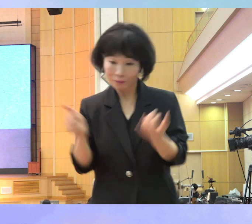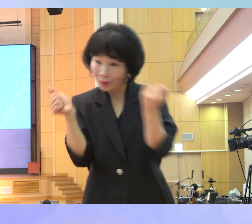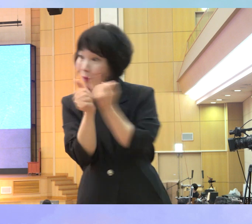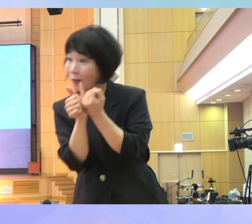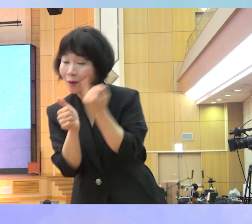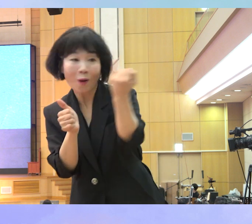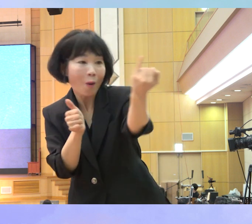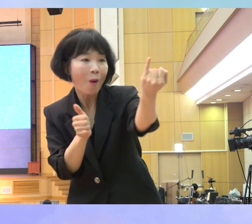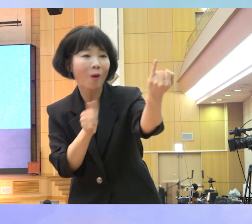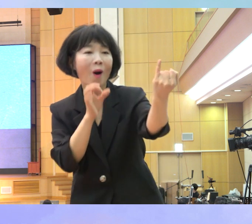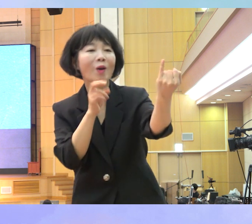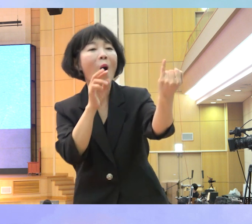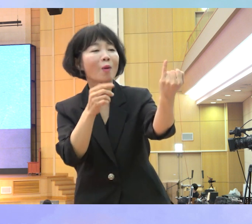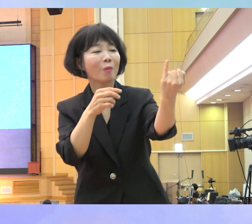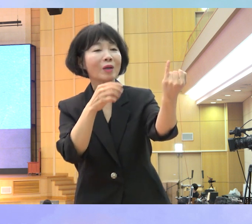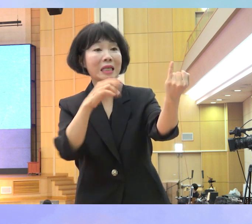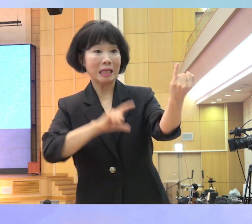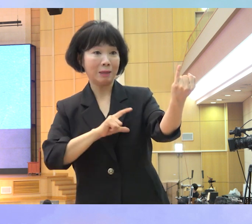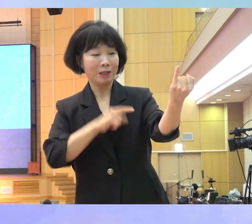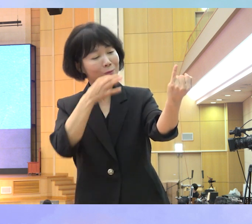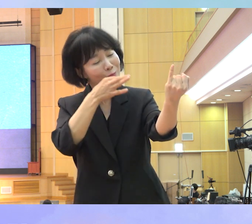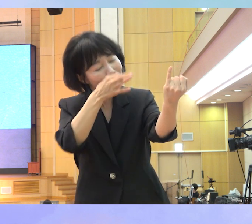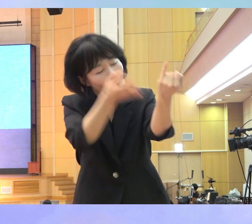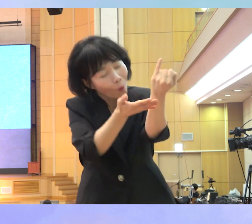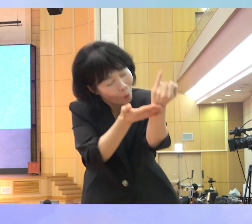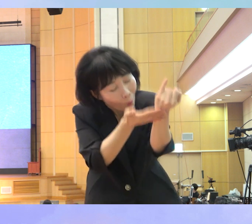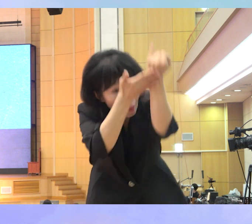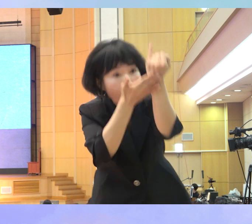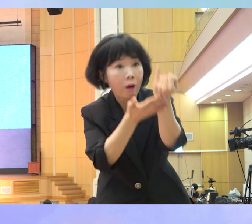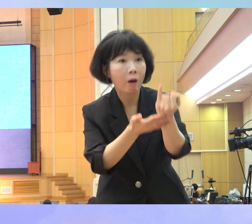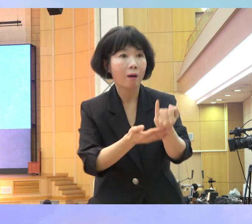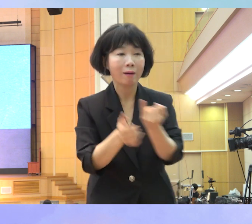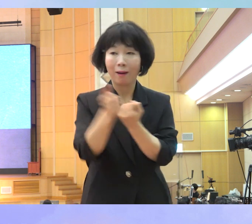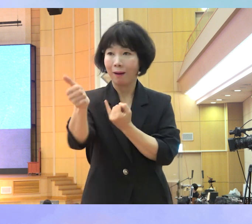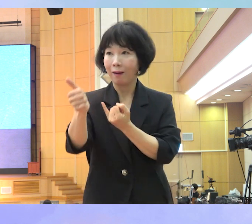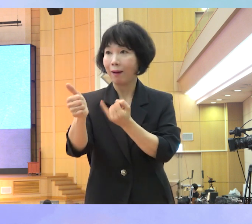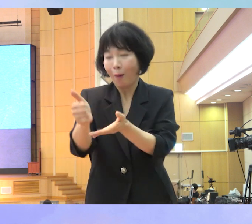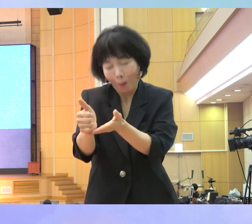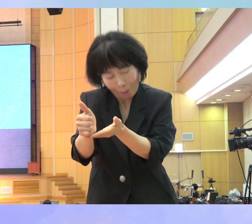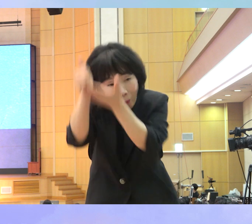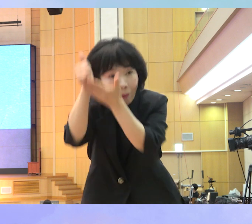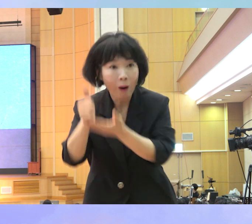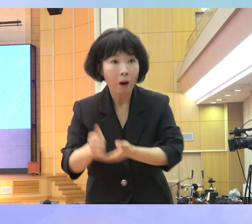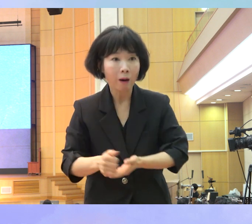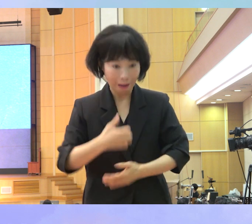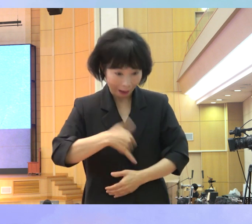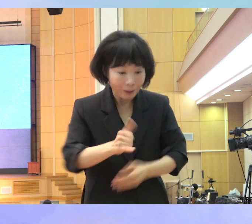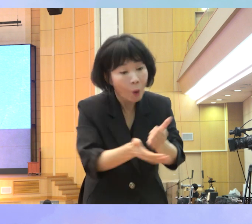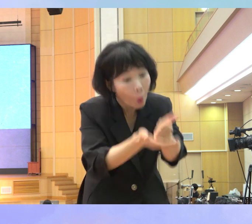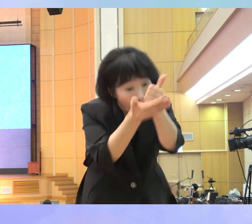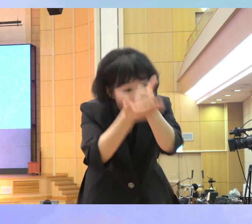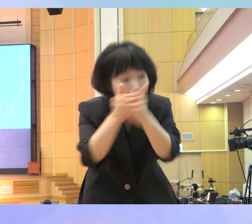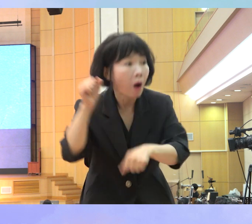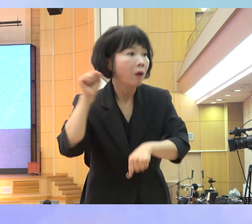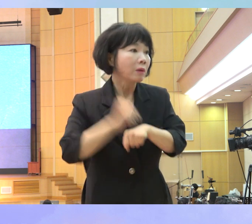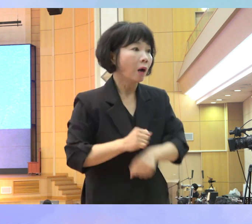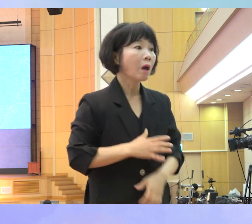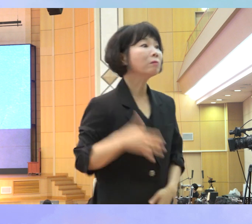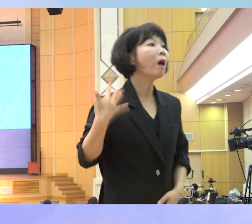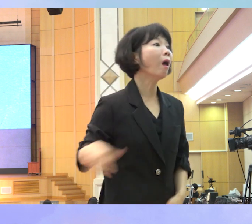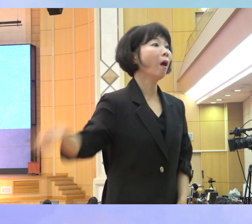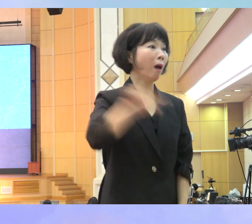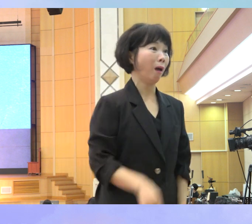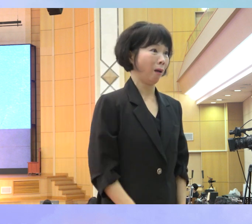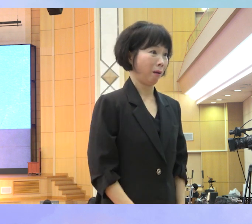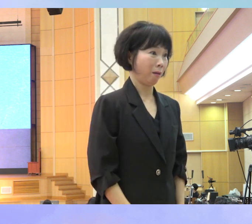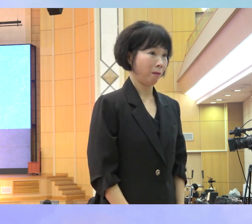좀 남더라고요, 솔직하게. 우리 이 시간에도 지금 청년들 앉아 있잖아요. 여러분, 청년들 중에서 나중에 혹시 결혼을